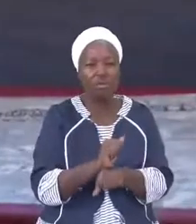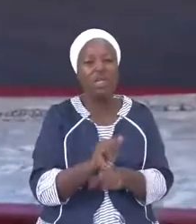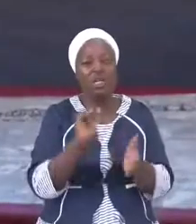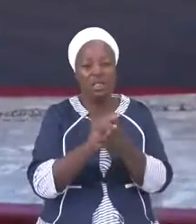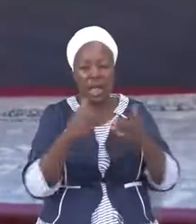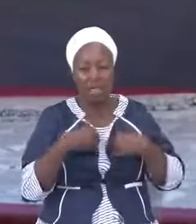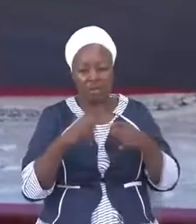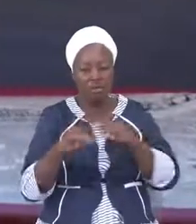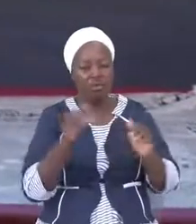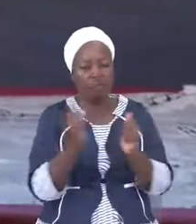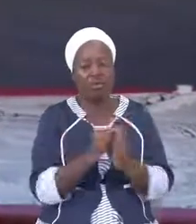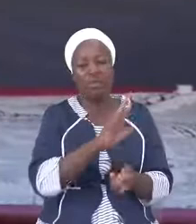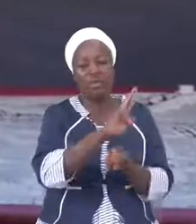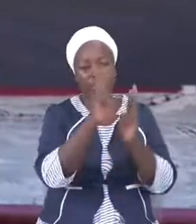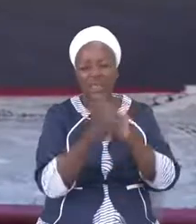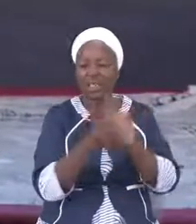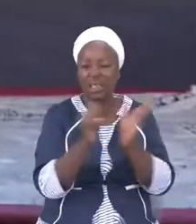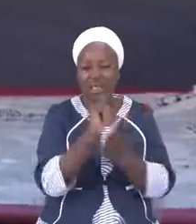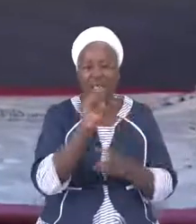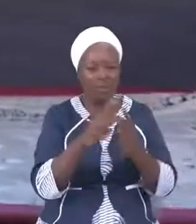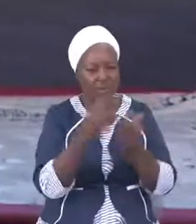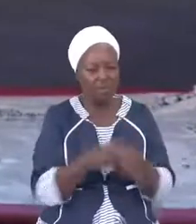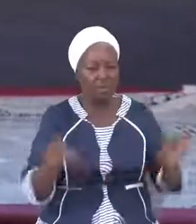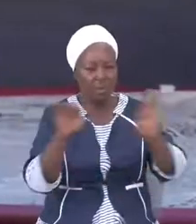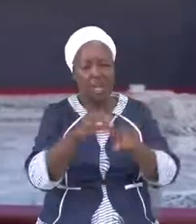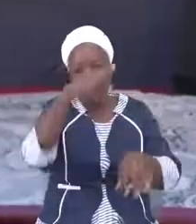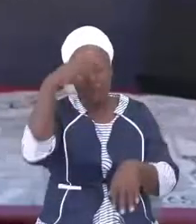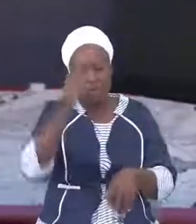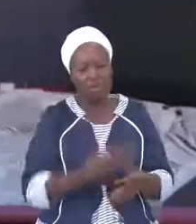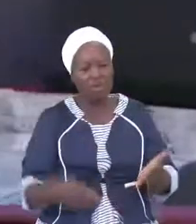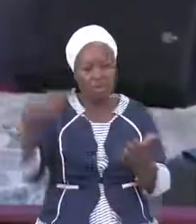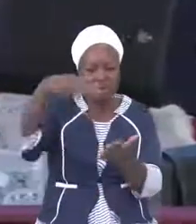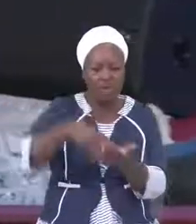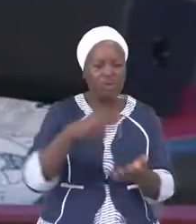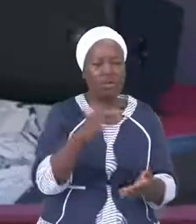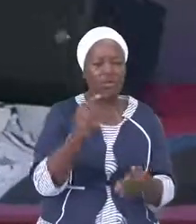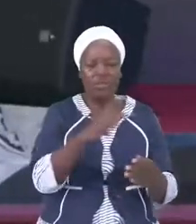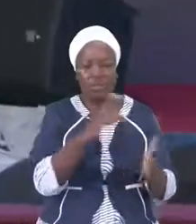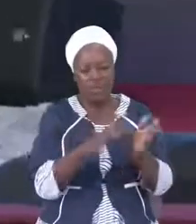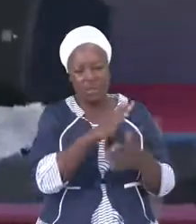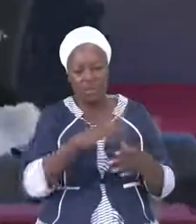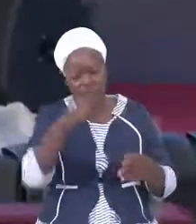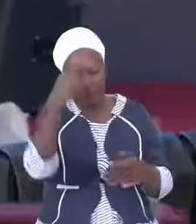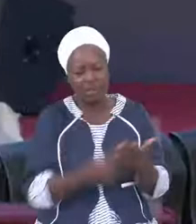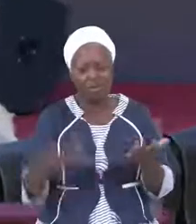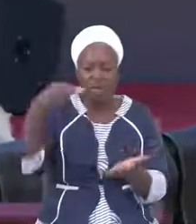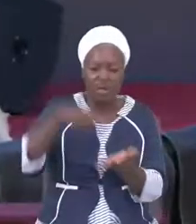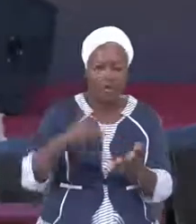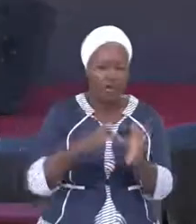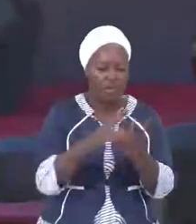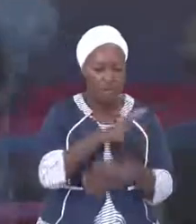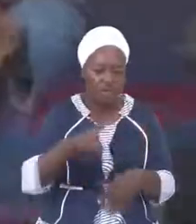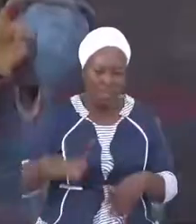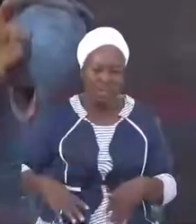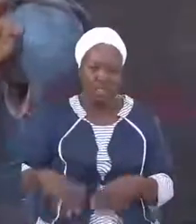de la repentance. Ça, c'est bénéfique. À cause de la résurrection du Seigneur Jésus-Christ, si nous allons